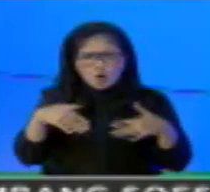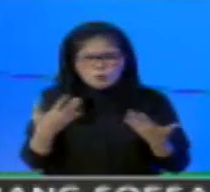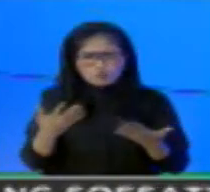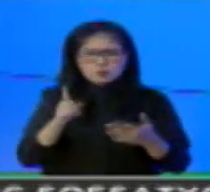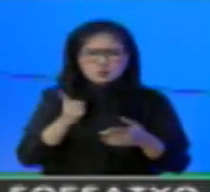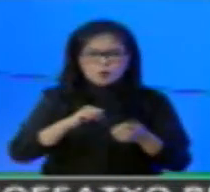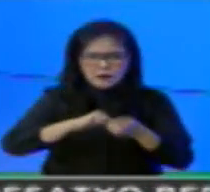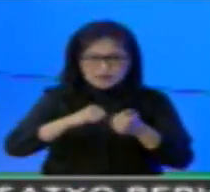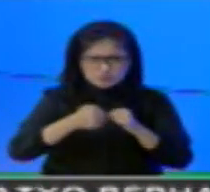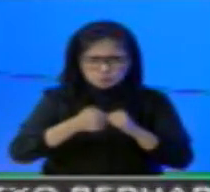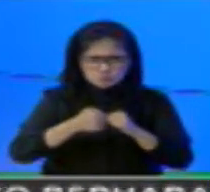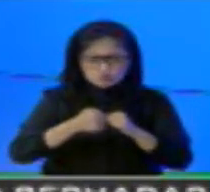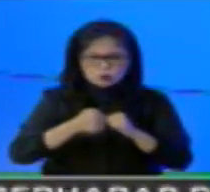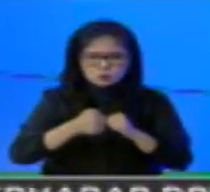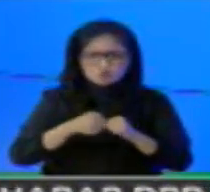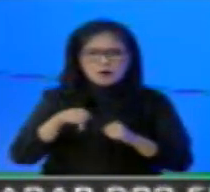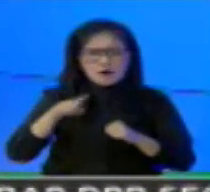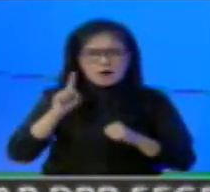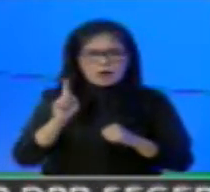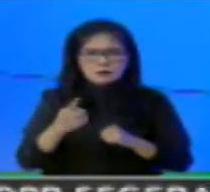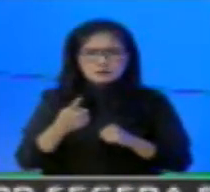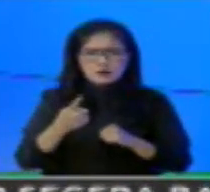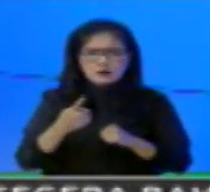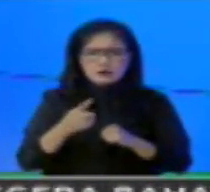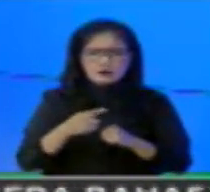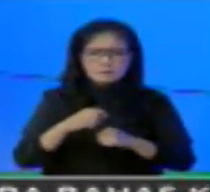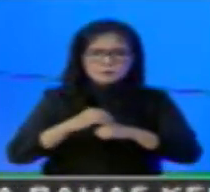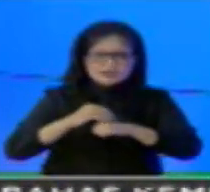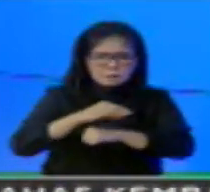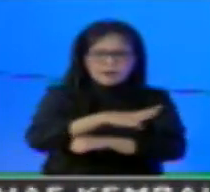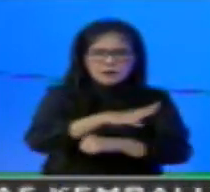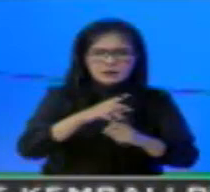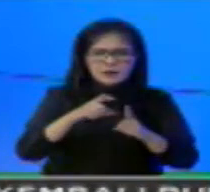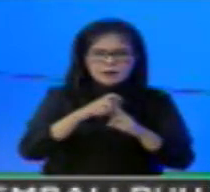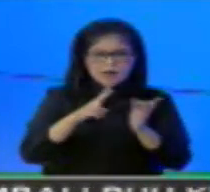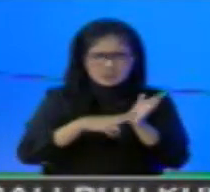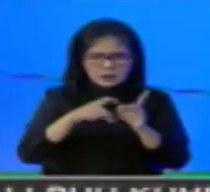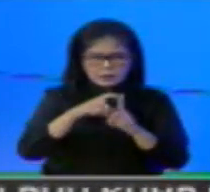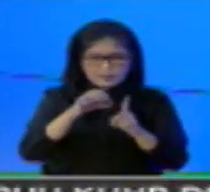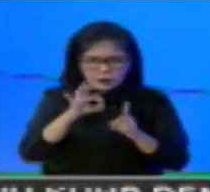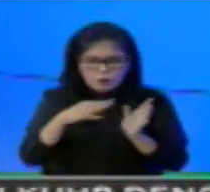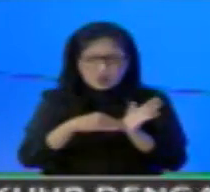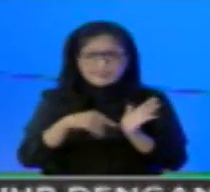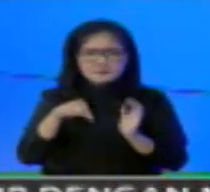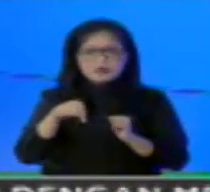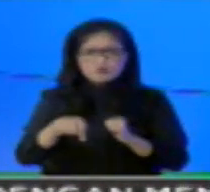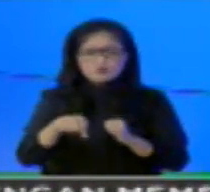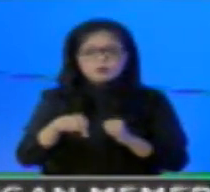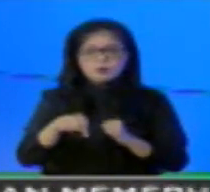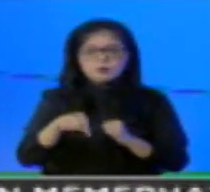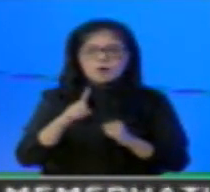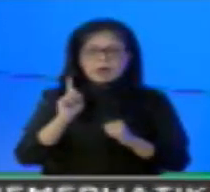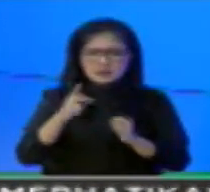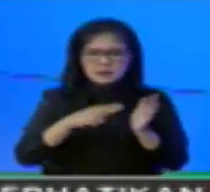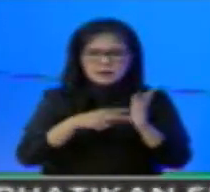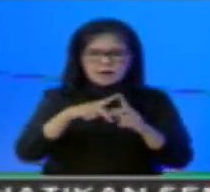kasusnya timbulnya munculnya cemaran DNA pada pasartan dengan pada ranitidin itu